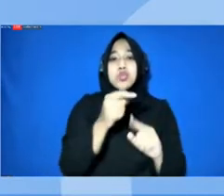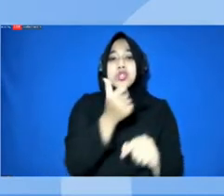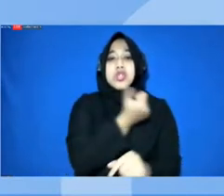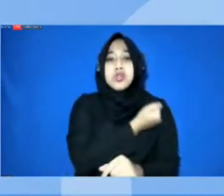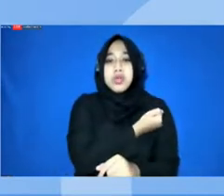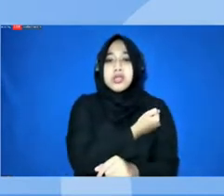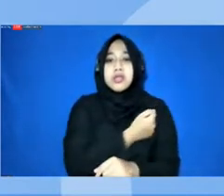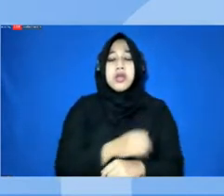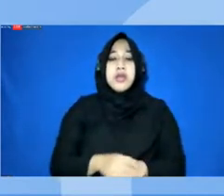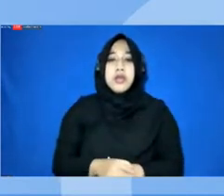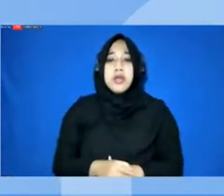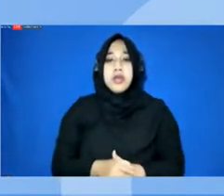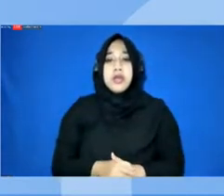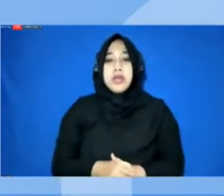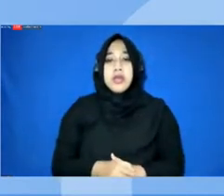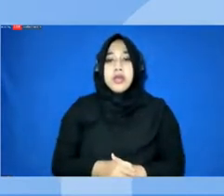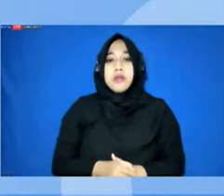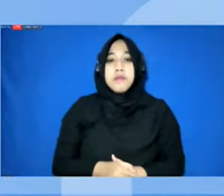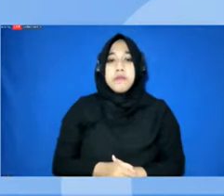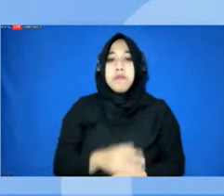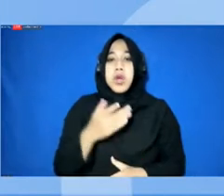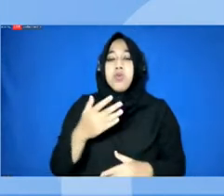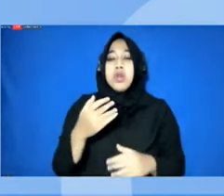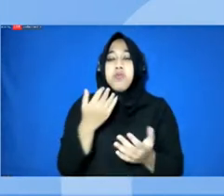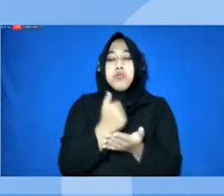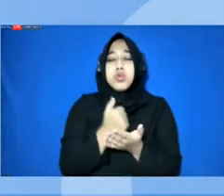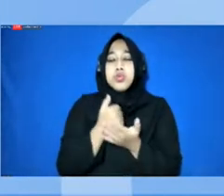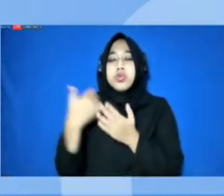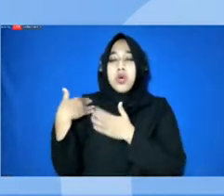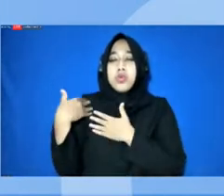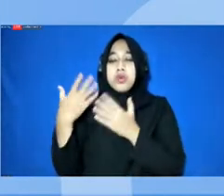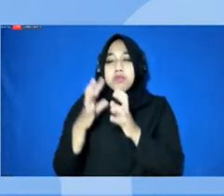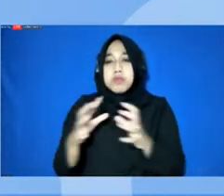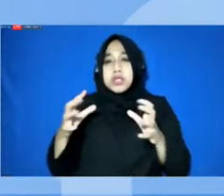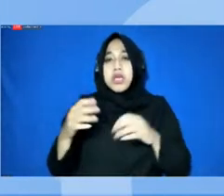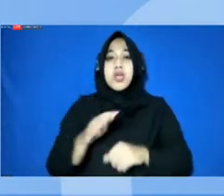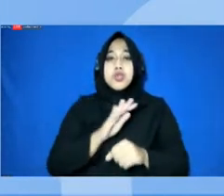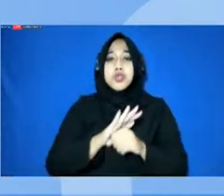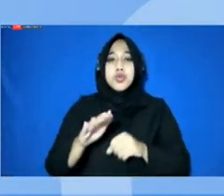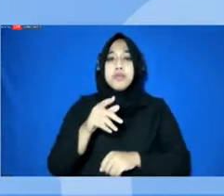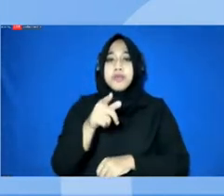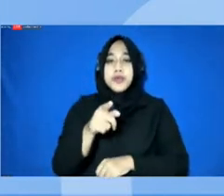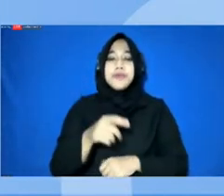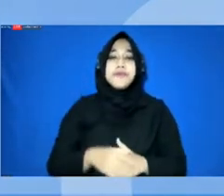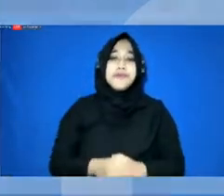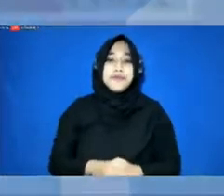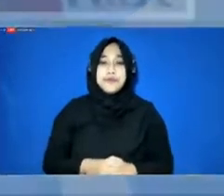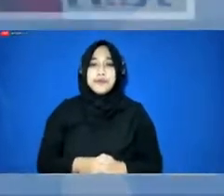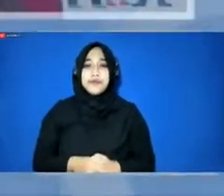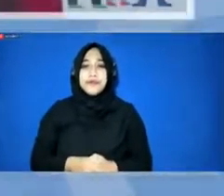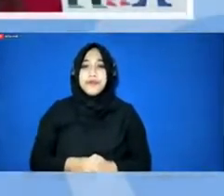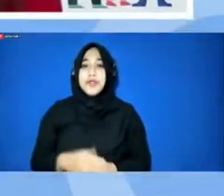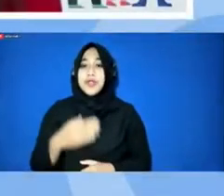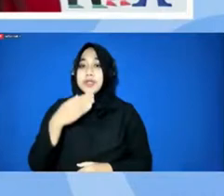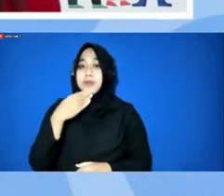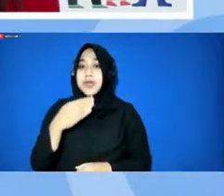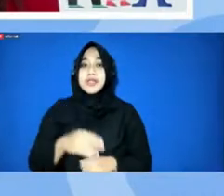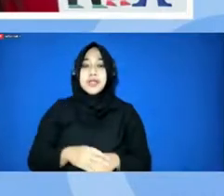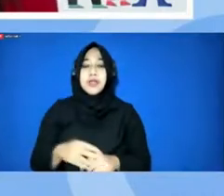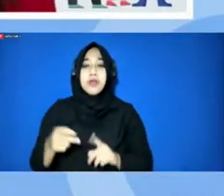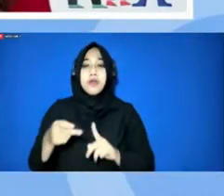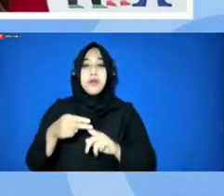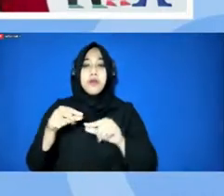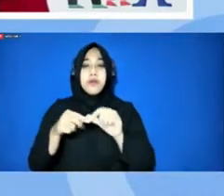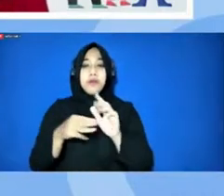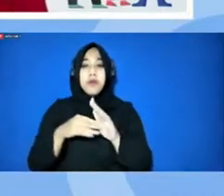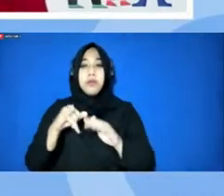ya, burnout lah dengan situasi sekarang. Saya kira begitu Bu Yohana, makasih ya. Baik, terima kasih Pak Mam Idris